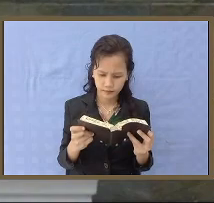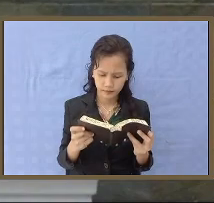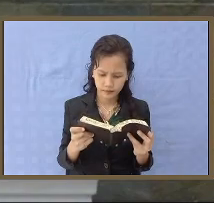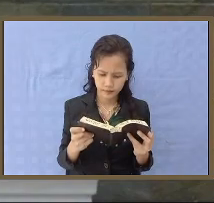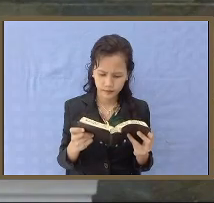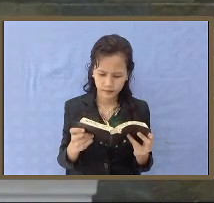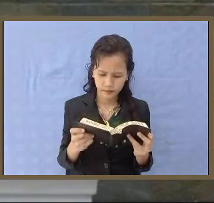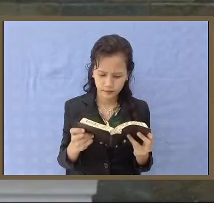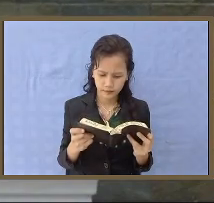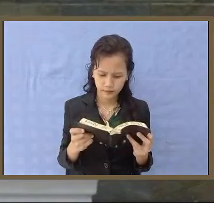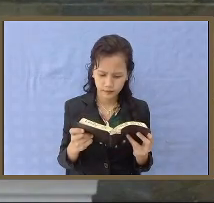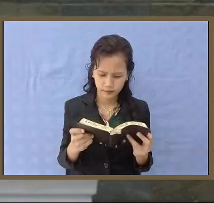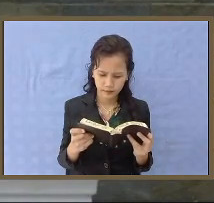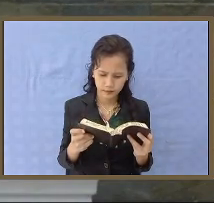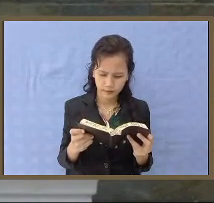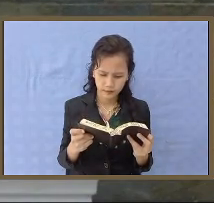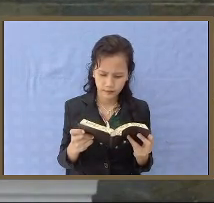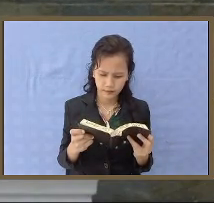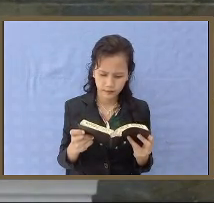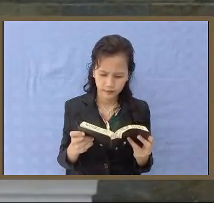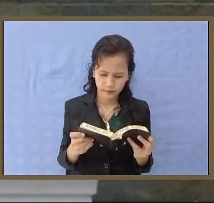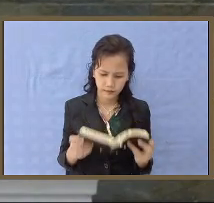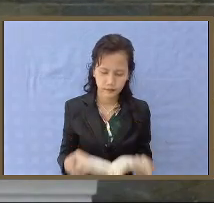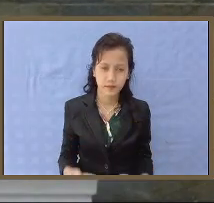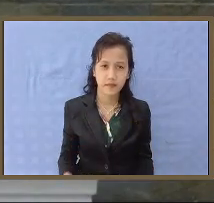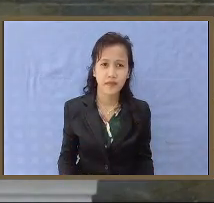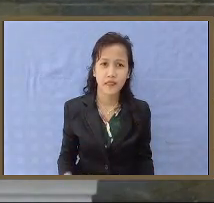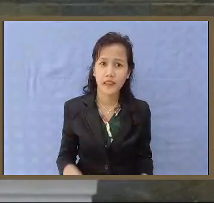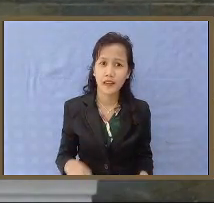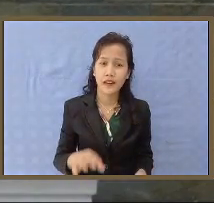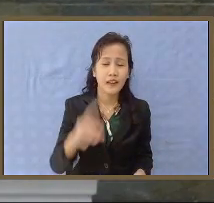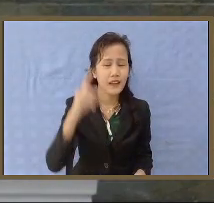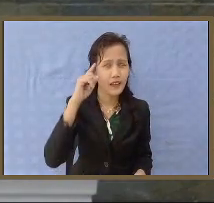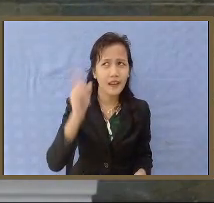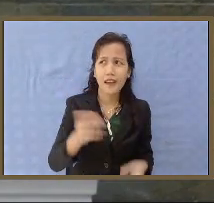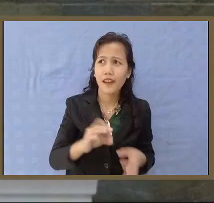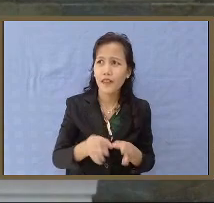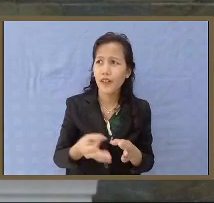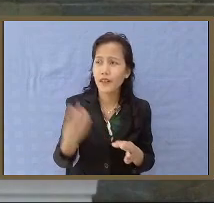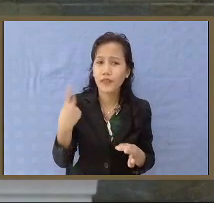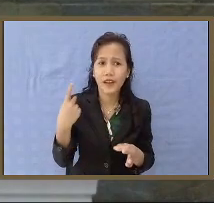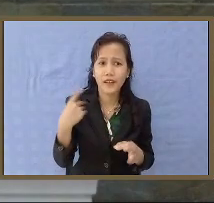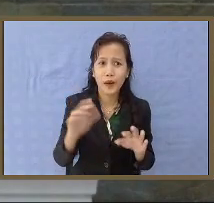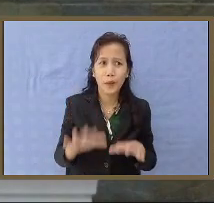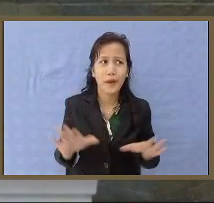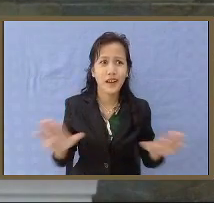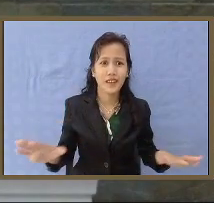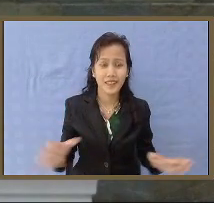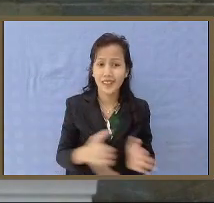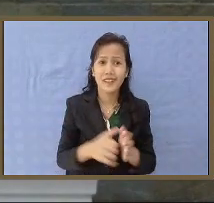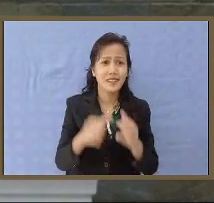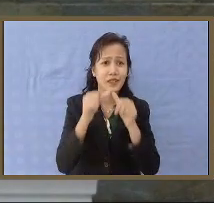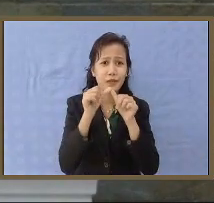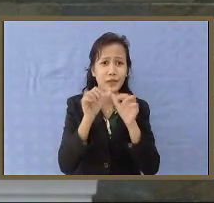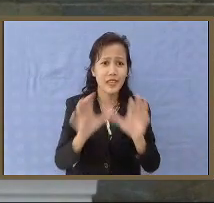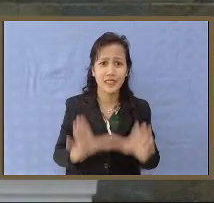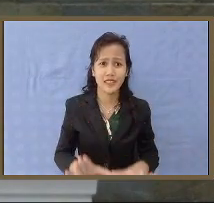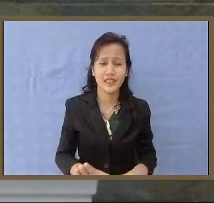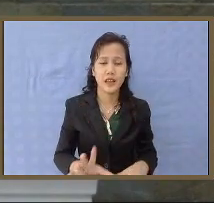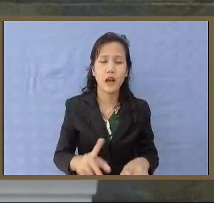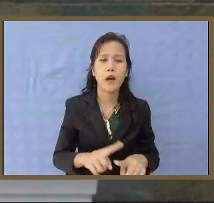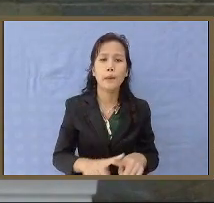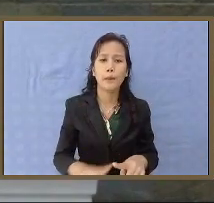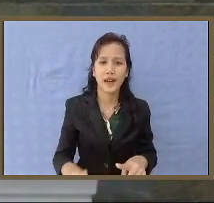Ang ibig sabihin ko, ikay merong anak, mga kapatid, it's a blessing. It's a blessing. Pero honestly, mga